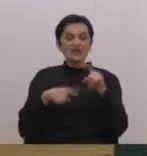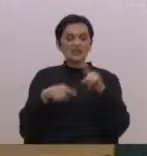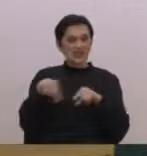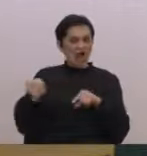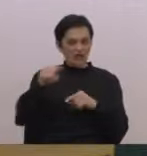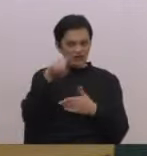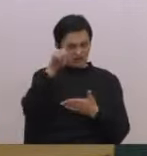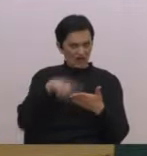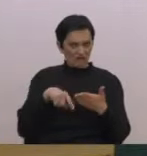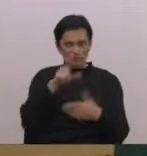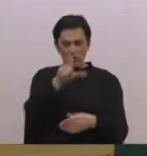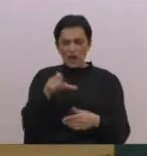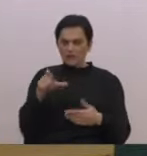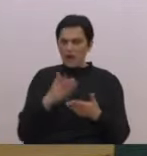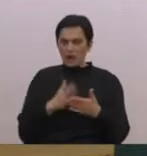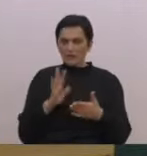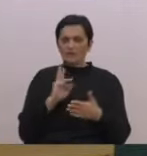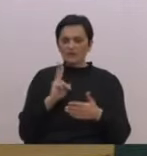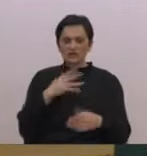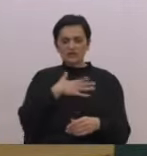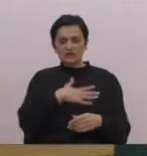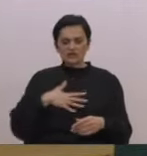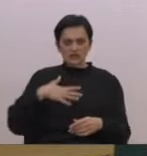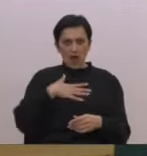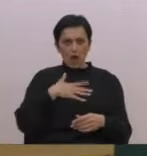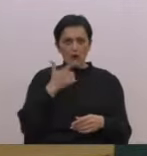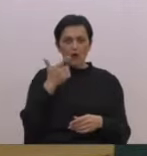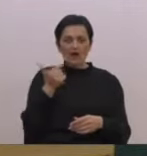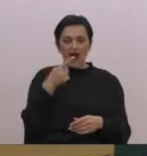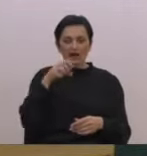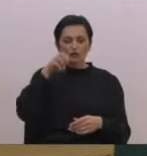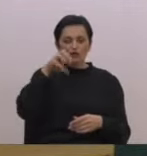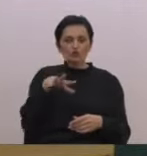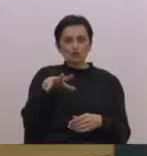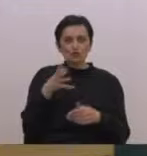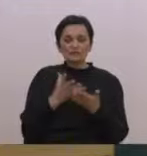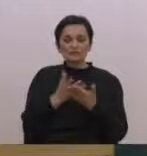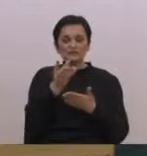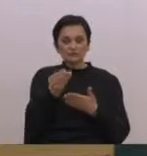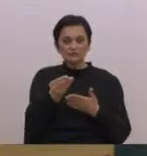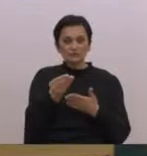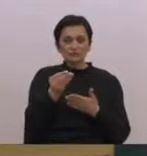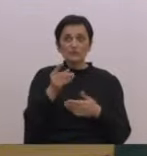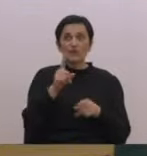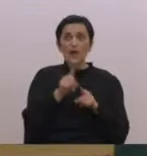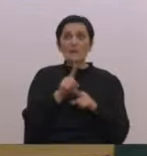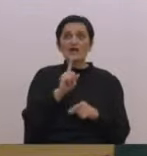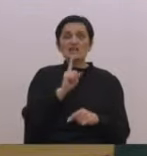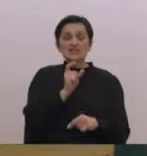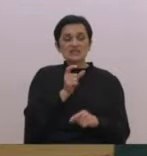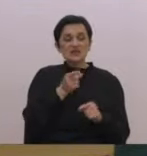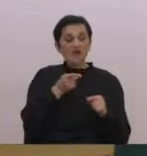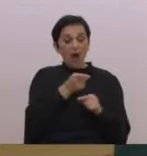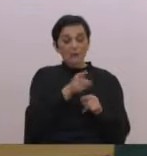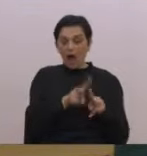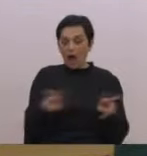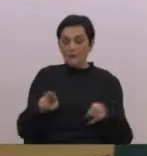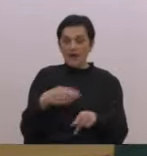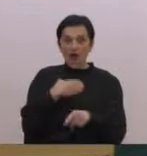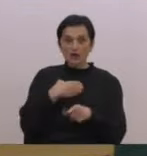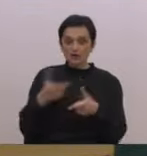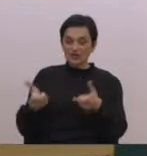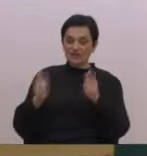დავიჯერო არ არიან ადამიანები ვისაც აღიელვებთ კომუნალური? კომუნალურის გადახდა ადამიანს ესე იგი ტყუიასავით ეშინია კომუნალური ქვითარი რო ხდება იმიტომ